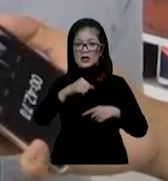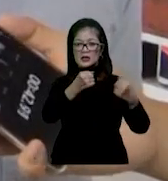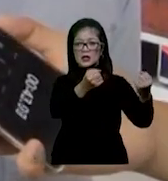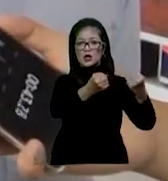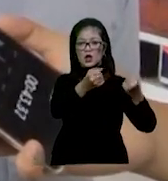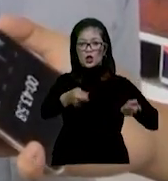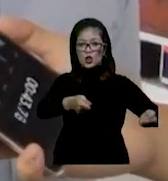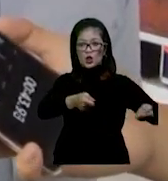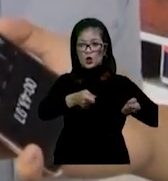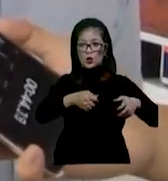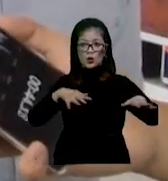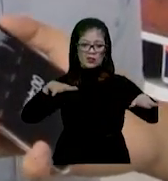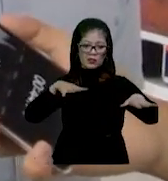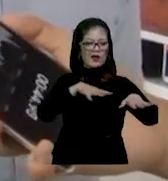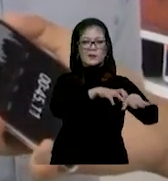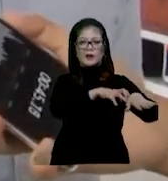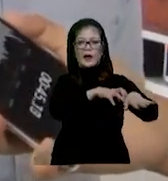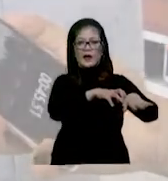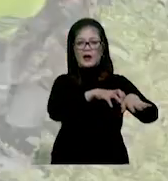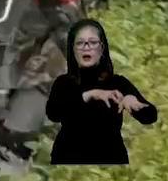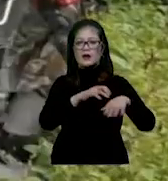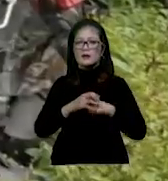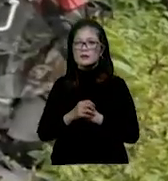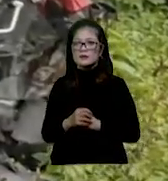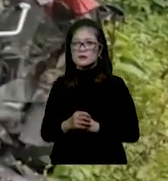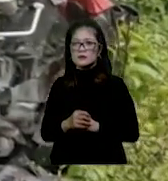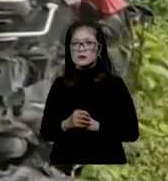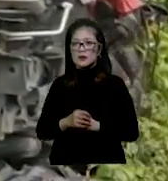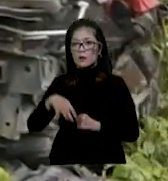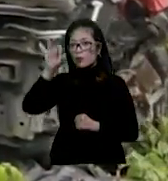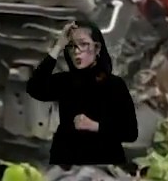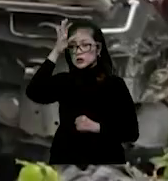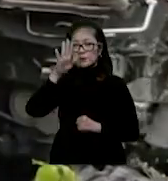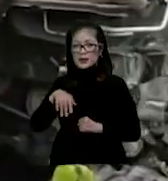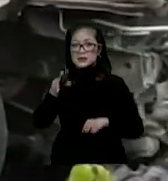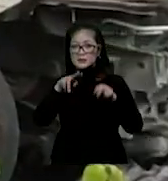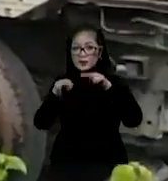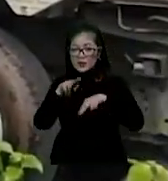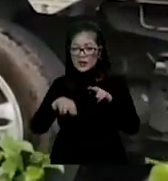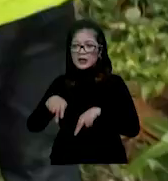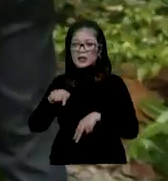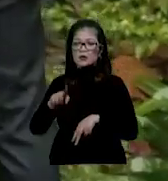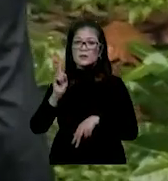ya, dari kendaraan truk yang melaju di depannya. Polisi masih menyelidiki penyebab pasti